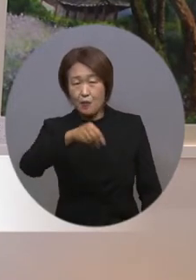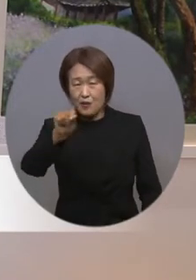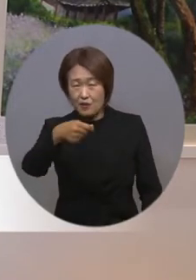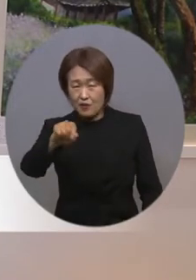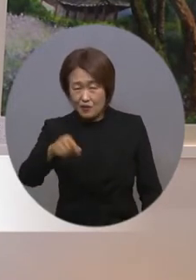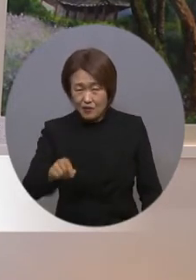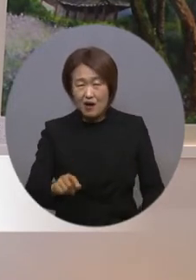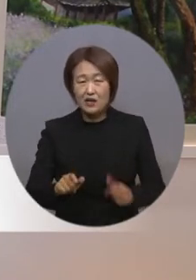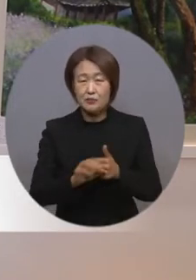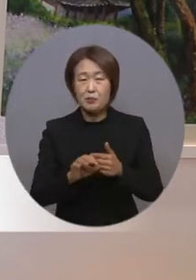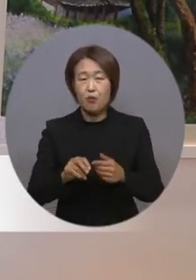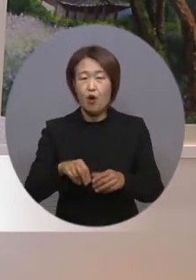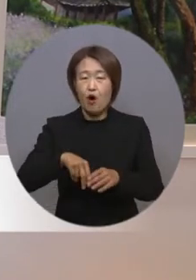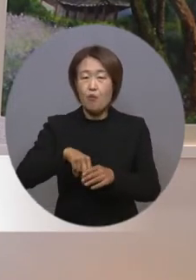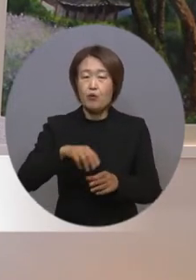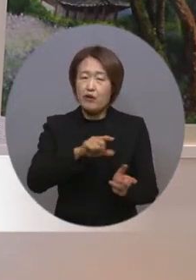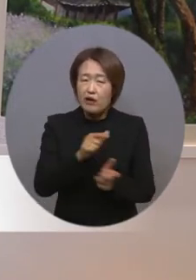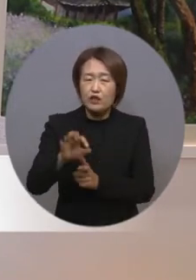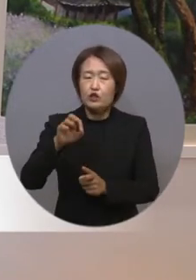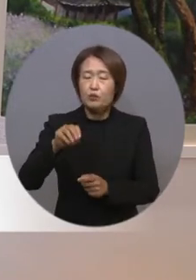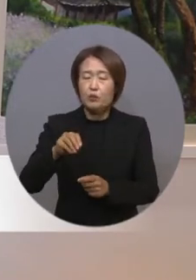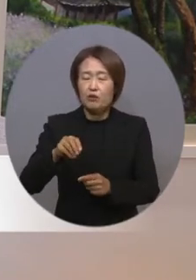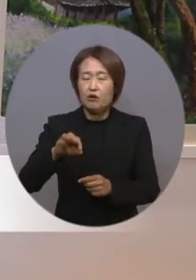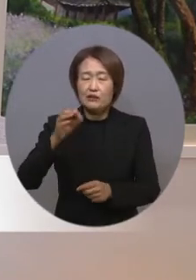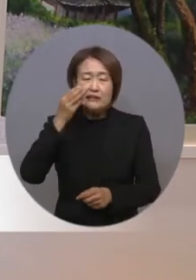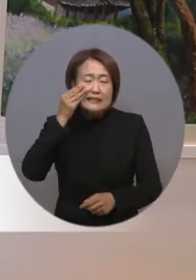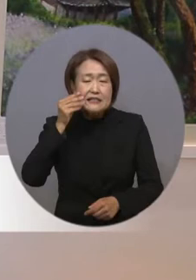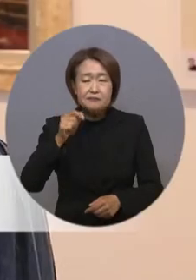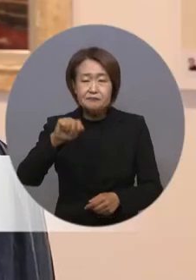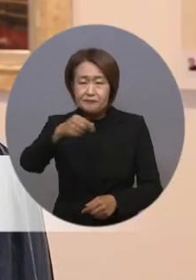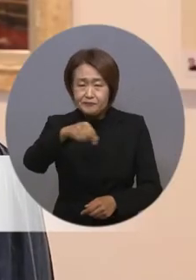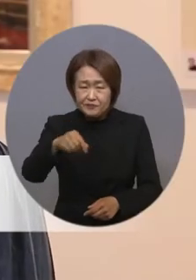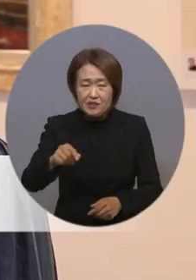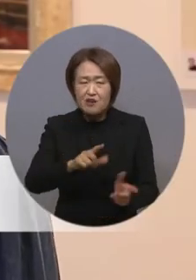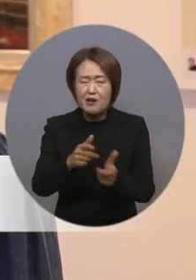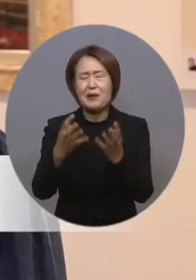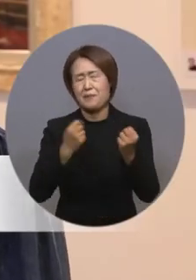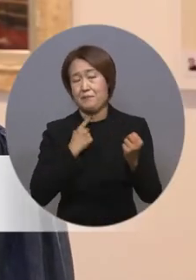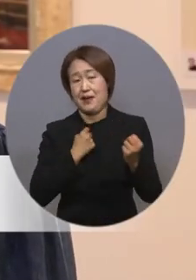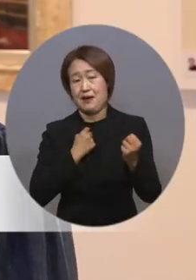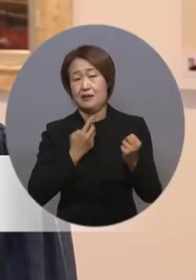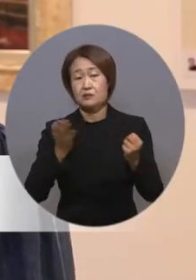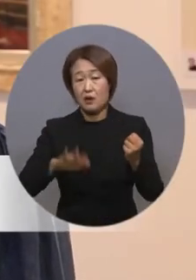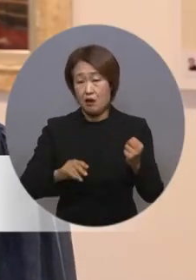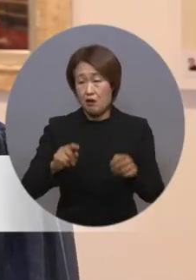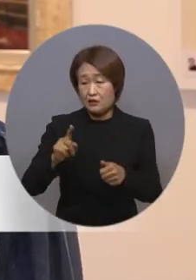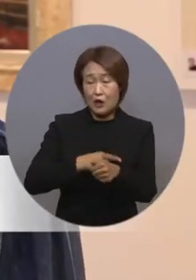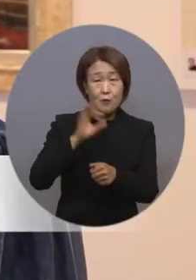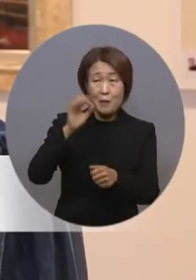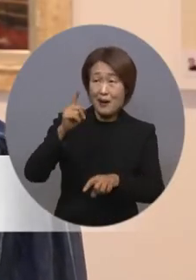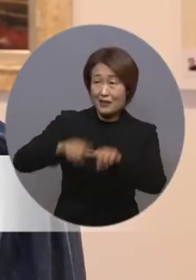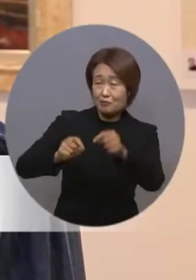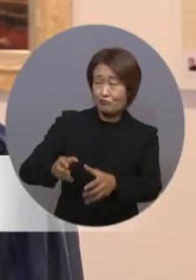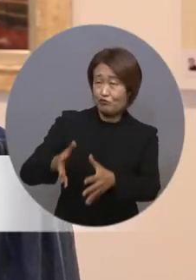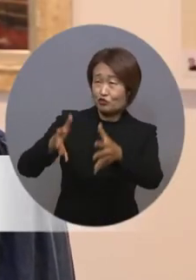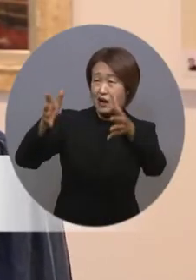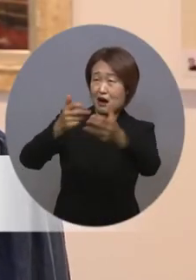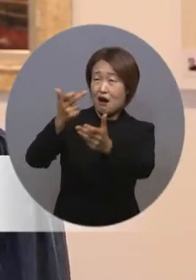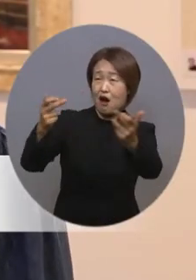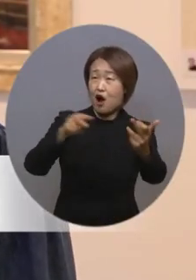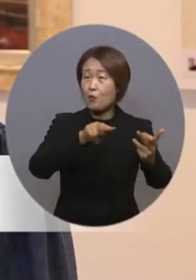유화, 누드 크로키 이런 것들을 작업을 많이 했었는데 누구나 아름다운 자연을 보면 아름답다고